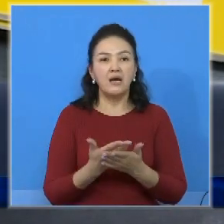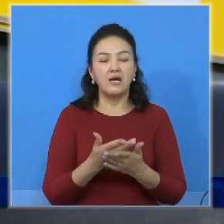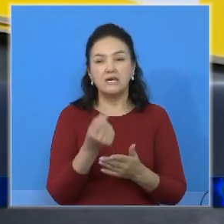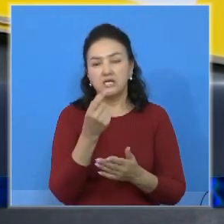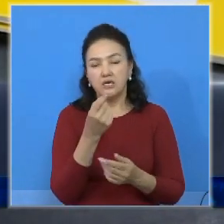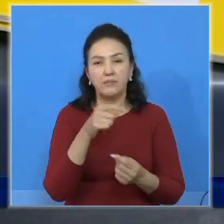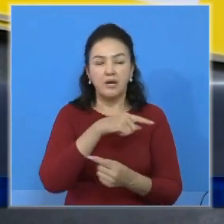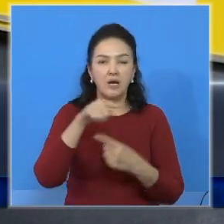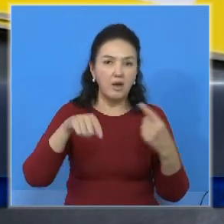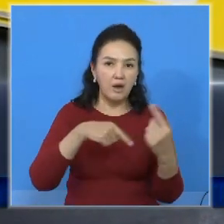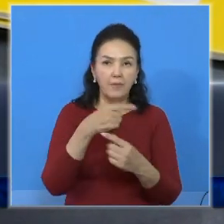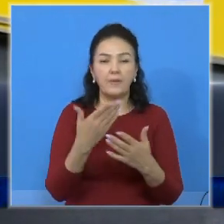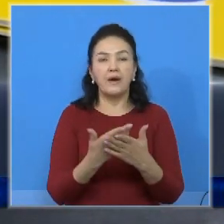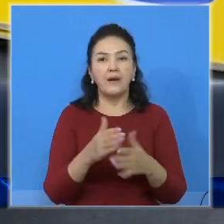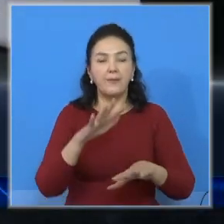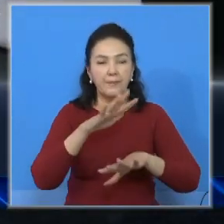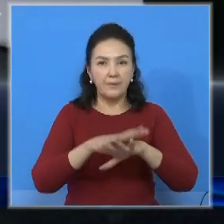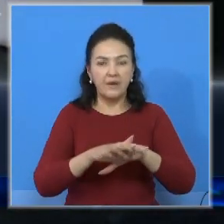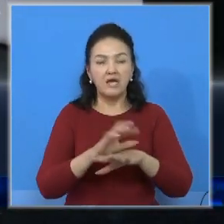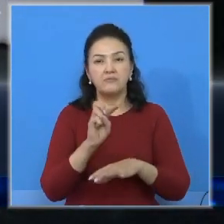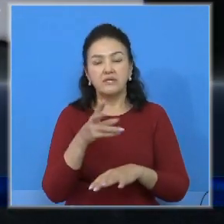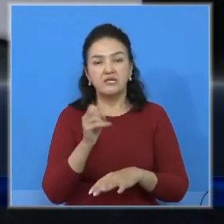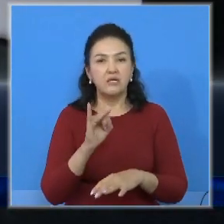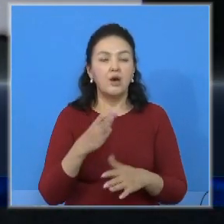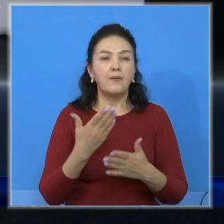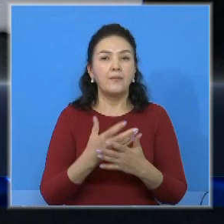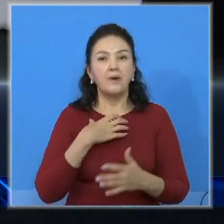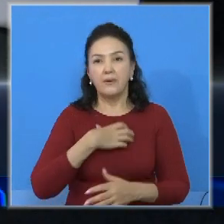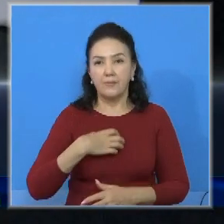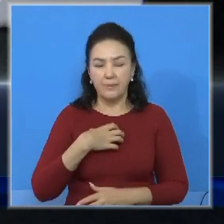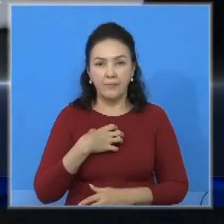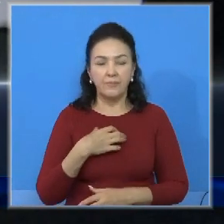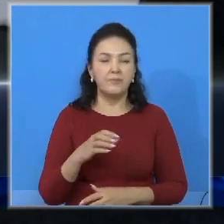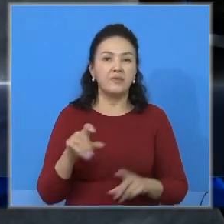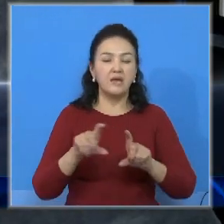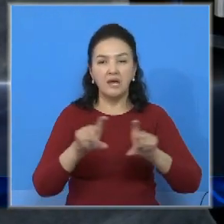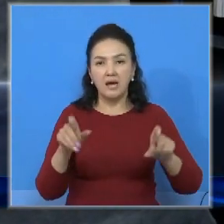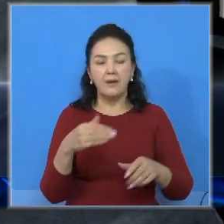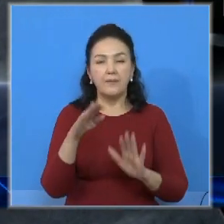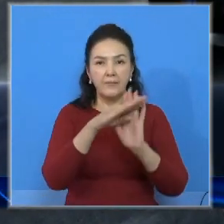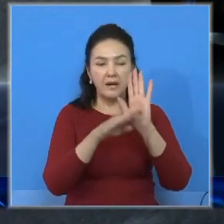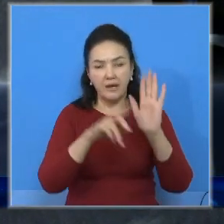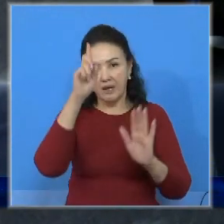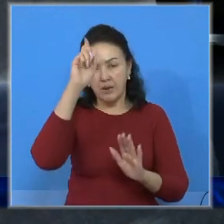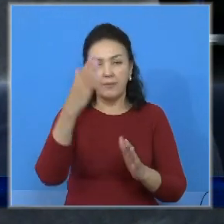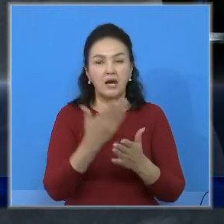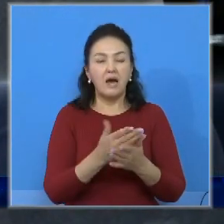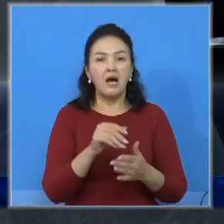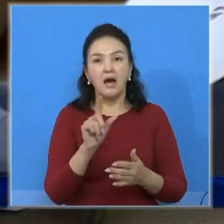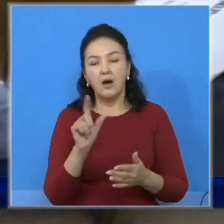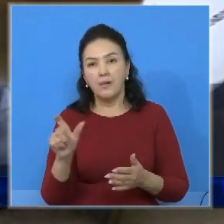Шағын және орта бизнес секторда банк үшін перспективалы және маңызды. Филиал мемлекеттік бағдарламалар бойынша